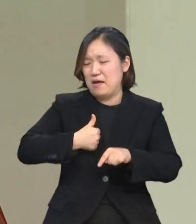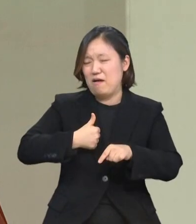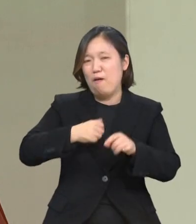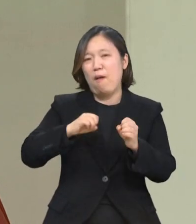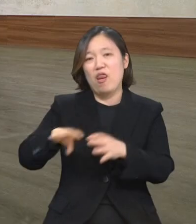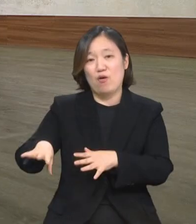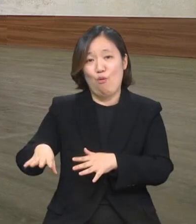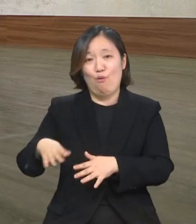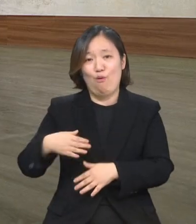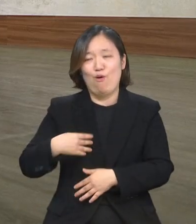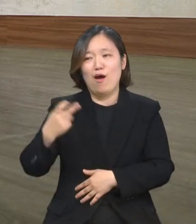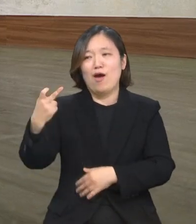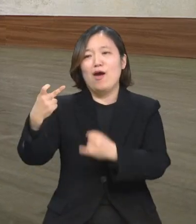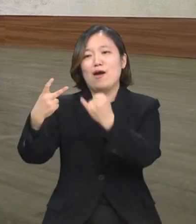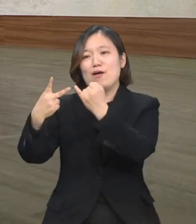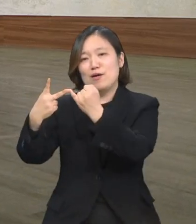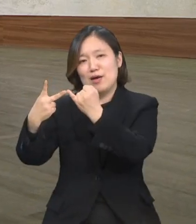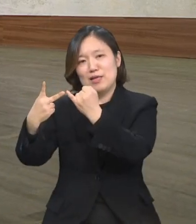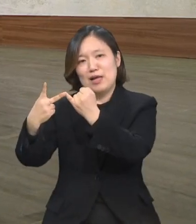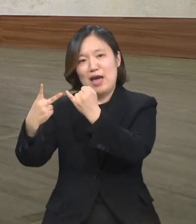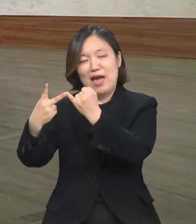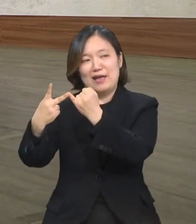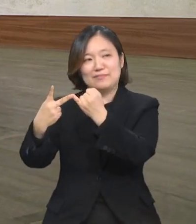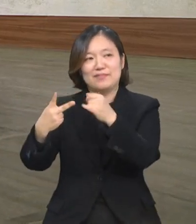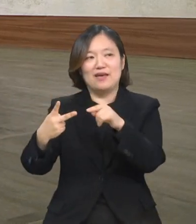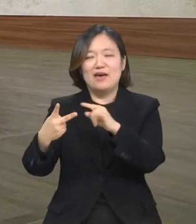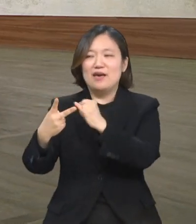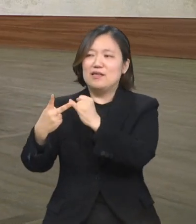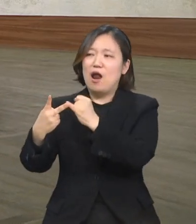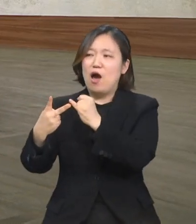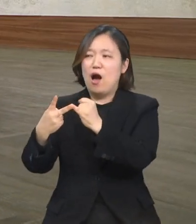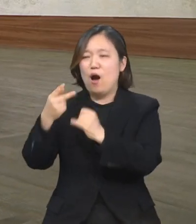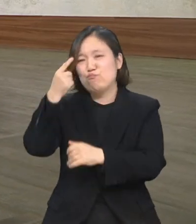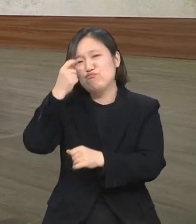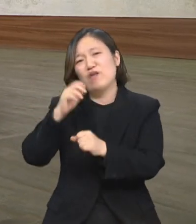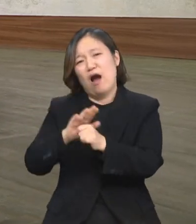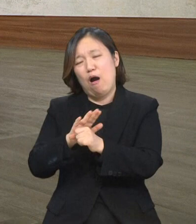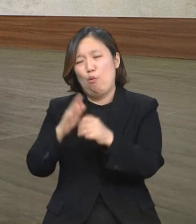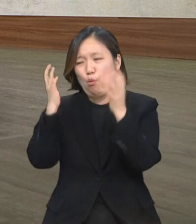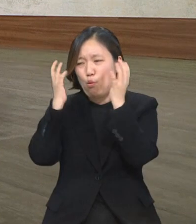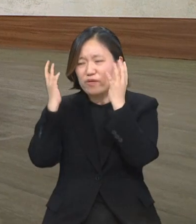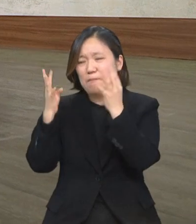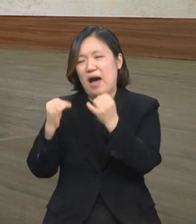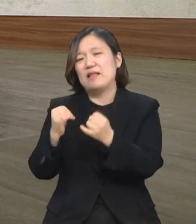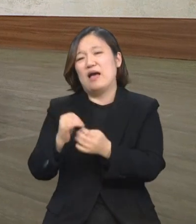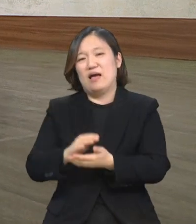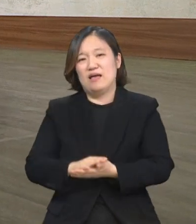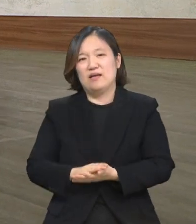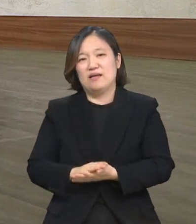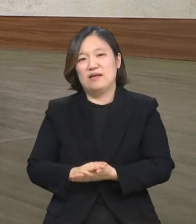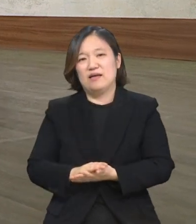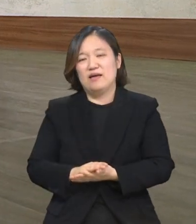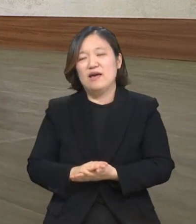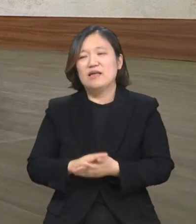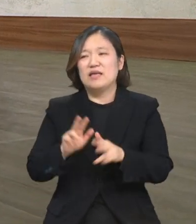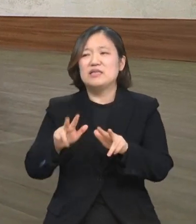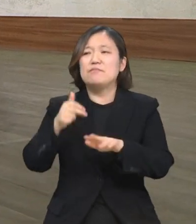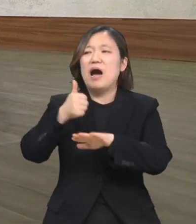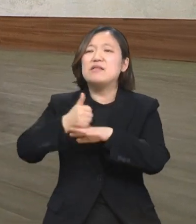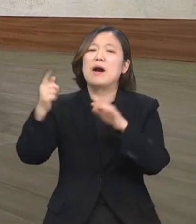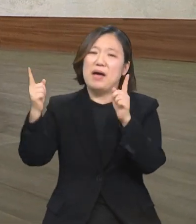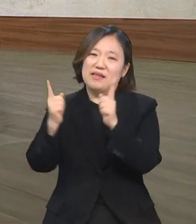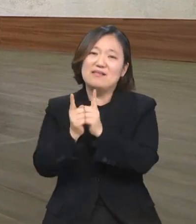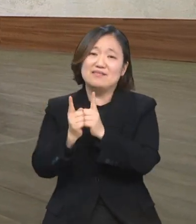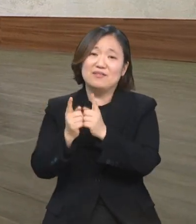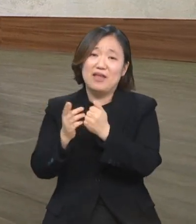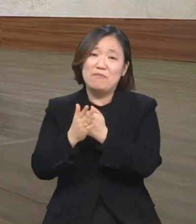이상 이 노인도 살아생전에 고생 많이 했는데 지금 안 보면 또 언제